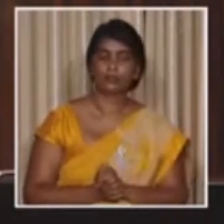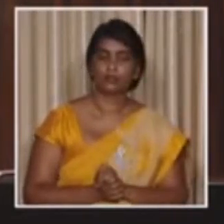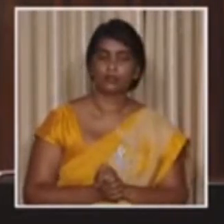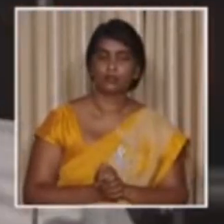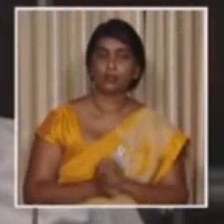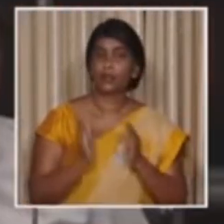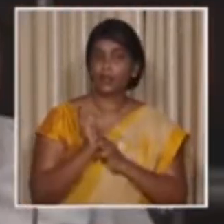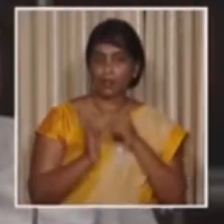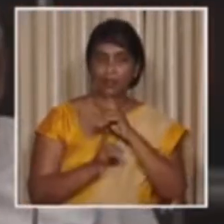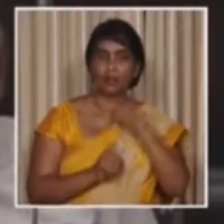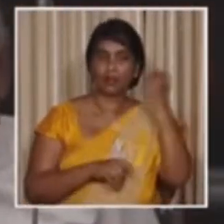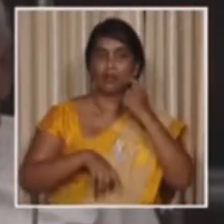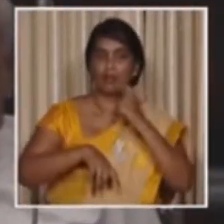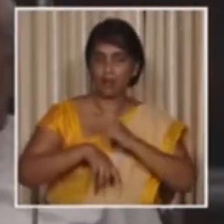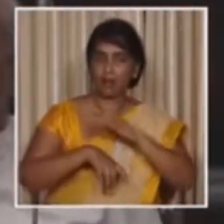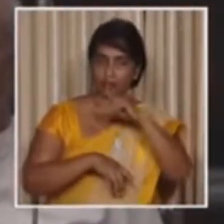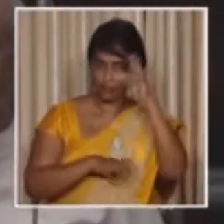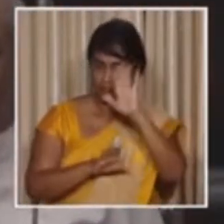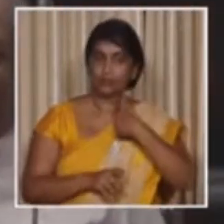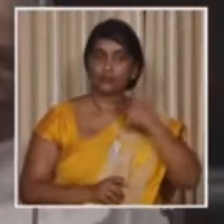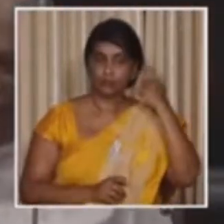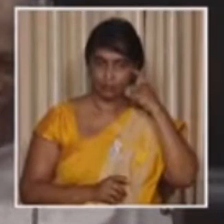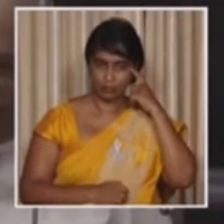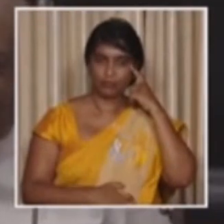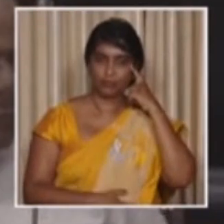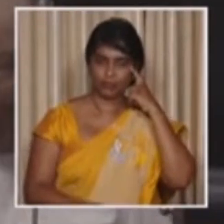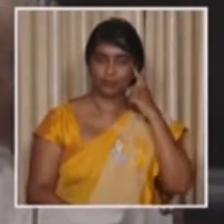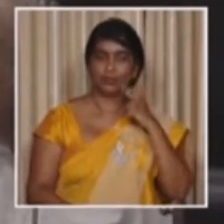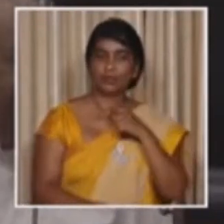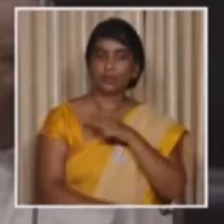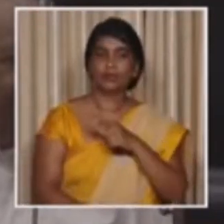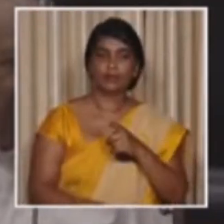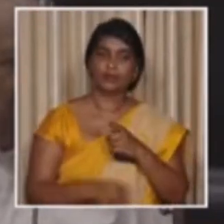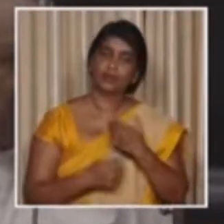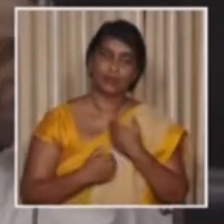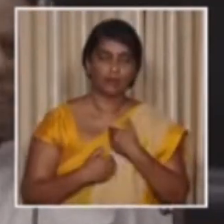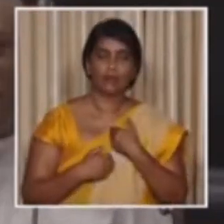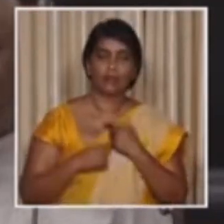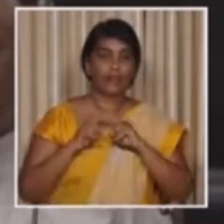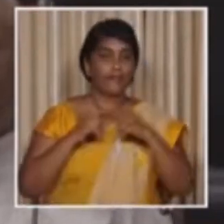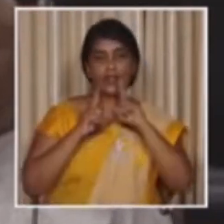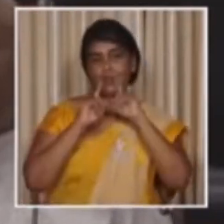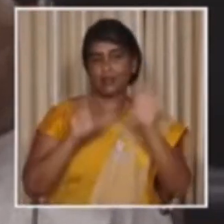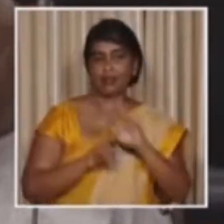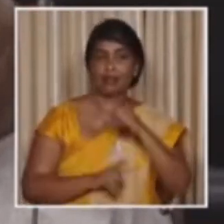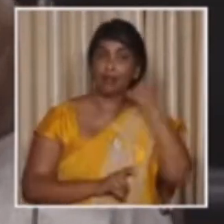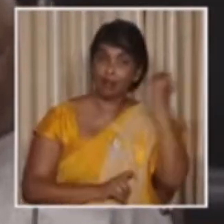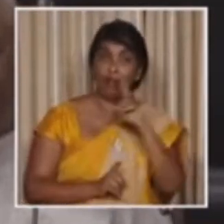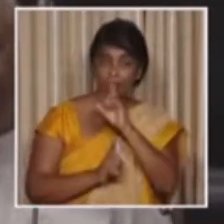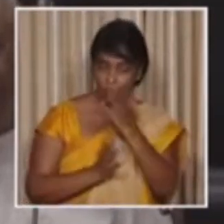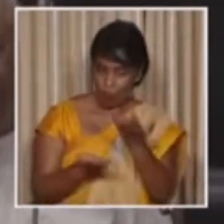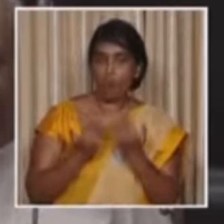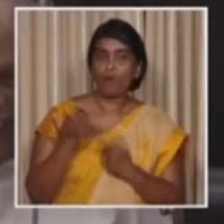මරික්ක මන්ත්‍රීතුමාට කතා කරන්න තියෙනවා කියලා මම දන්නවා ඒ කියන්නේ මම එකක් තාම එන මොකක්වත් කියන්නේ නැහැ ඔබතුමා කතා කරන්න ඕනේ